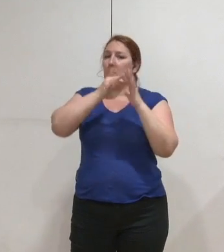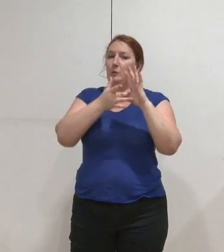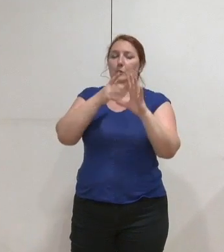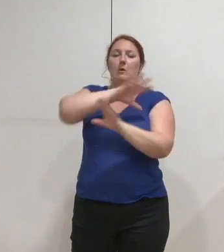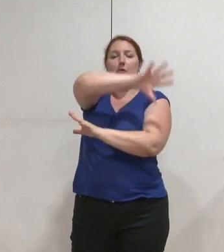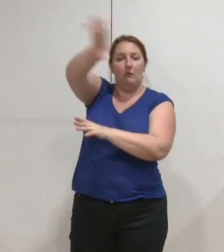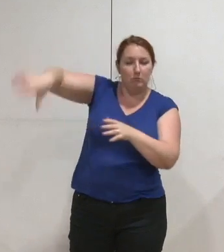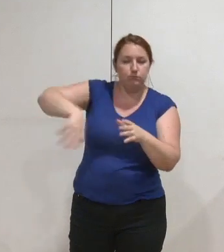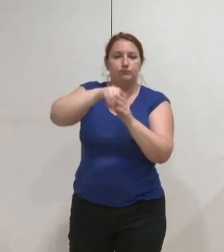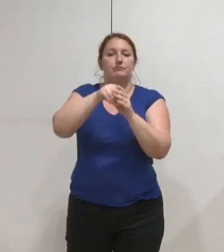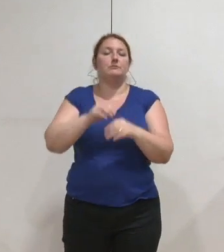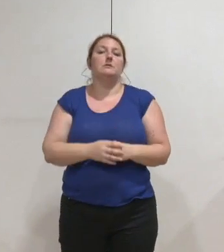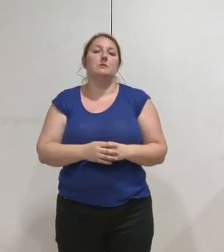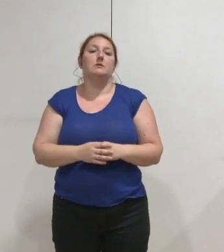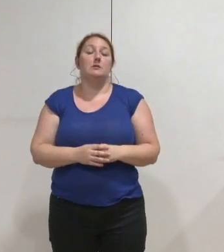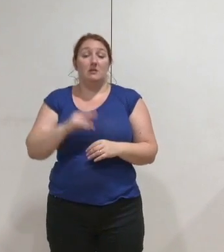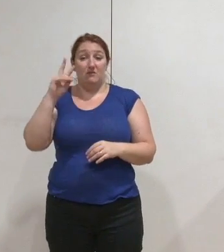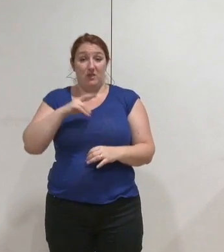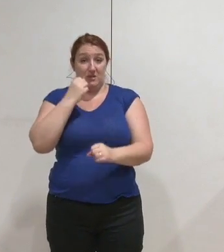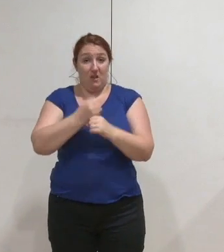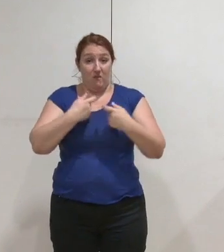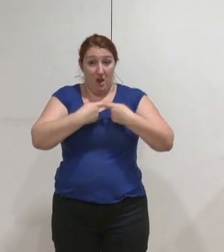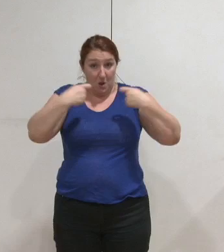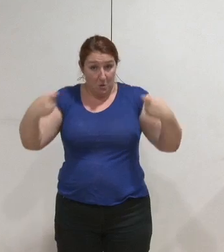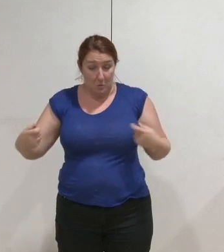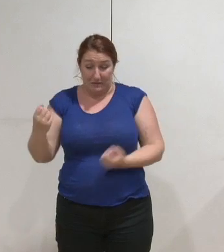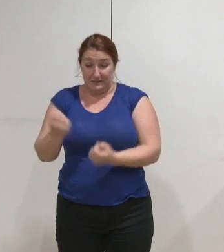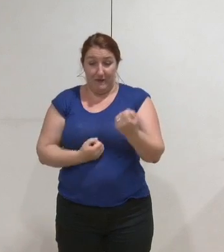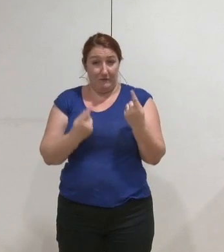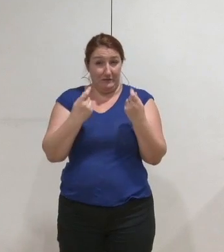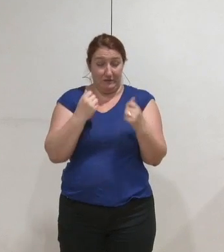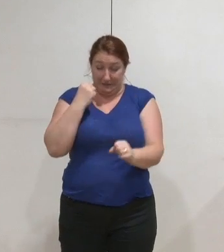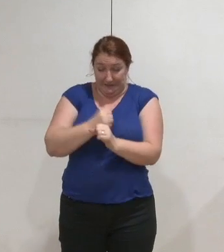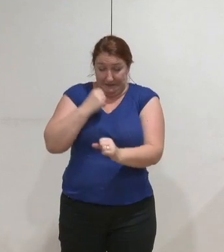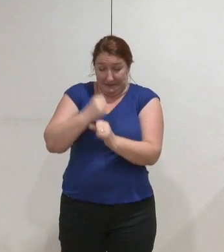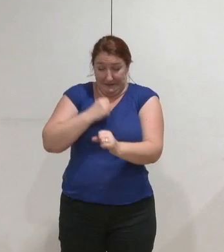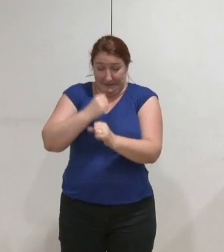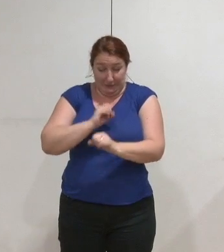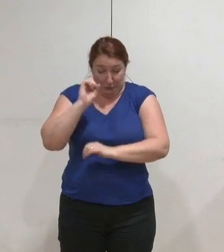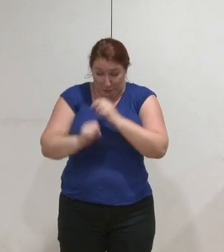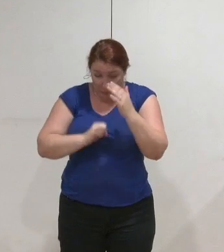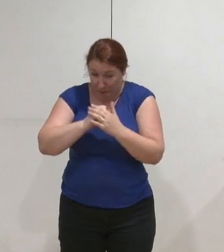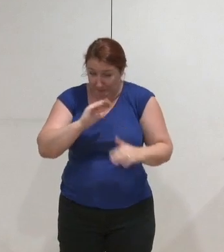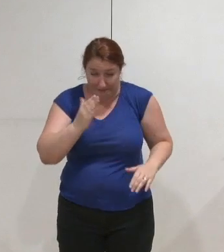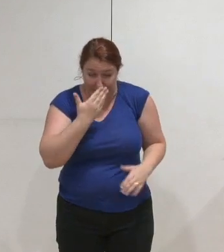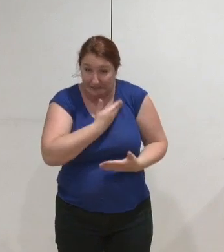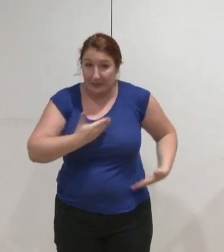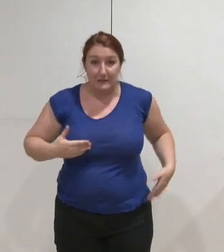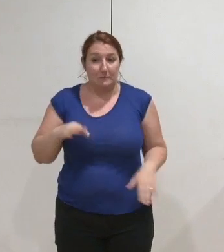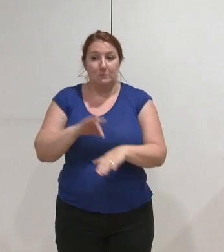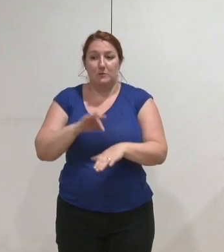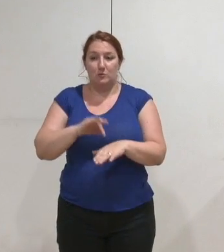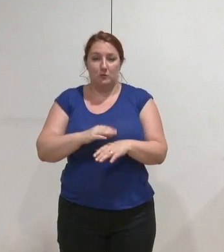et fastidieux et ça a mobilisé le Service des finances jusqu'à la dernière minute et ces nombreuses opération ce travail de